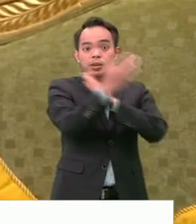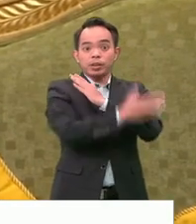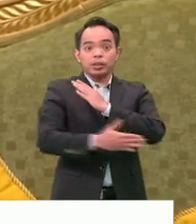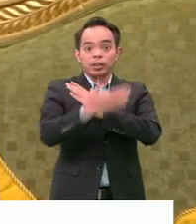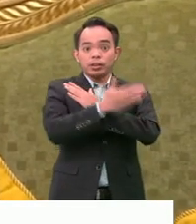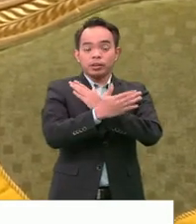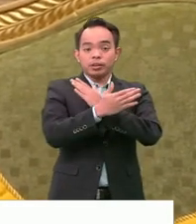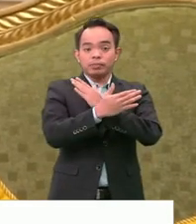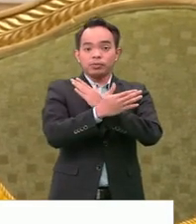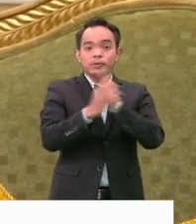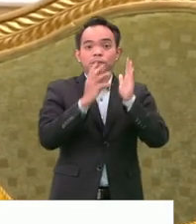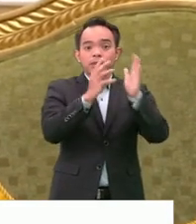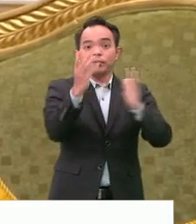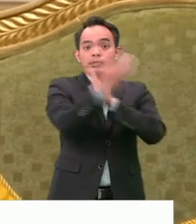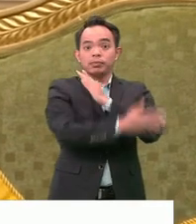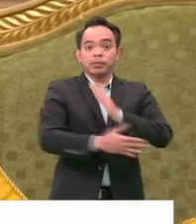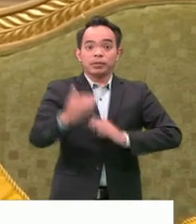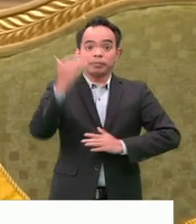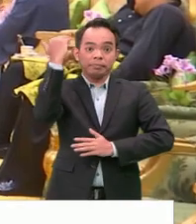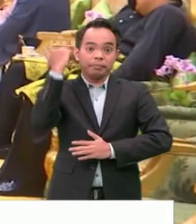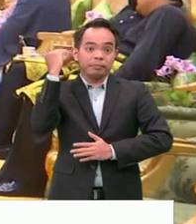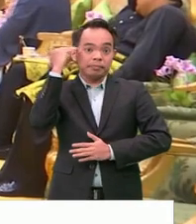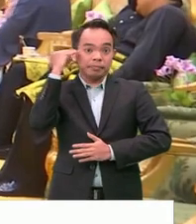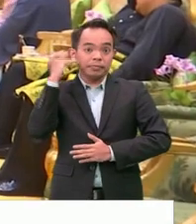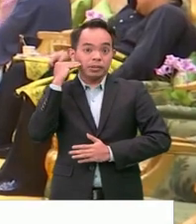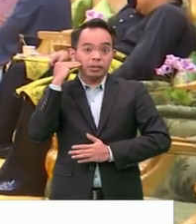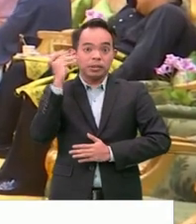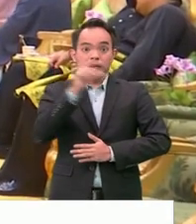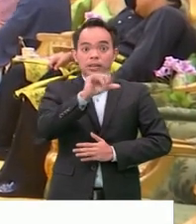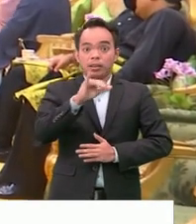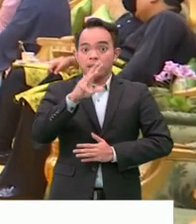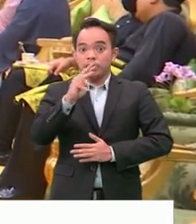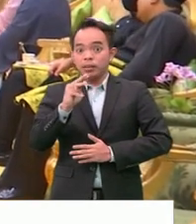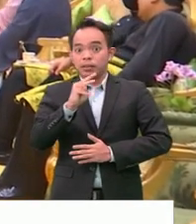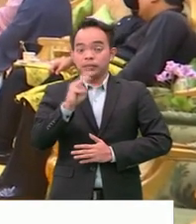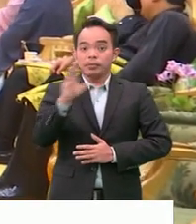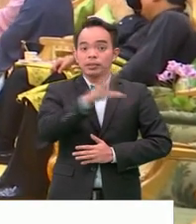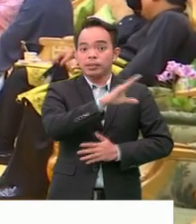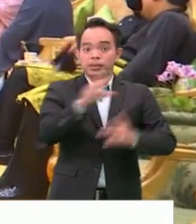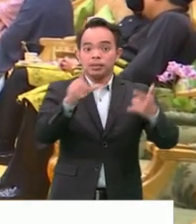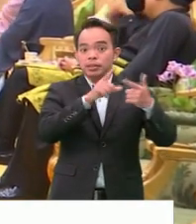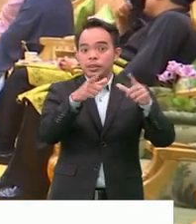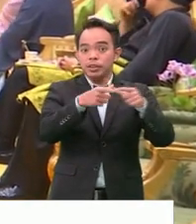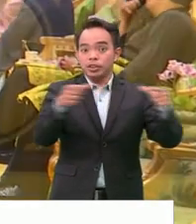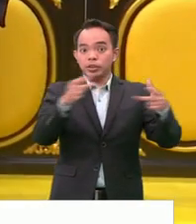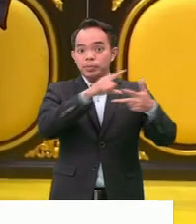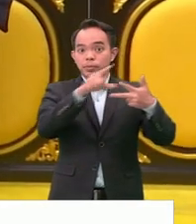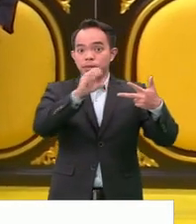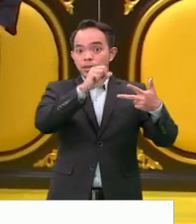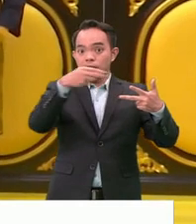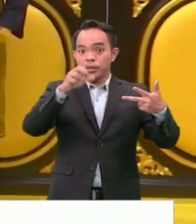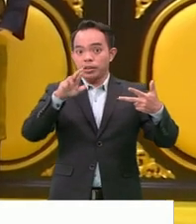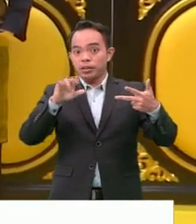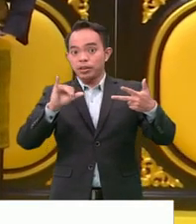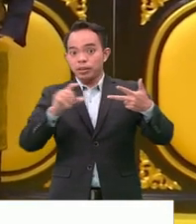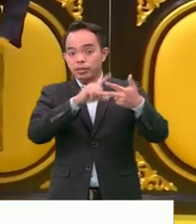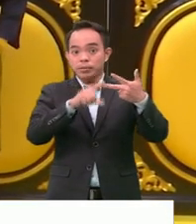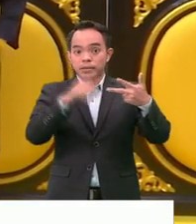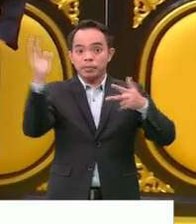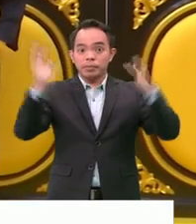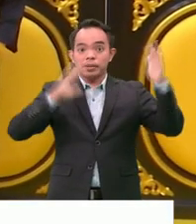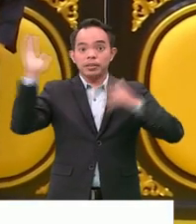adalah duta besar Malaysia ke Korea Selatan Datuk language in that duta besar Malaysia ke jepun Syahril Efendi abdulgani duta besar Malaysia